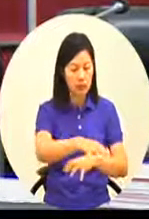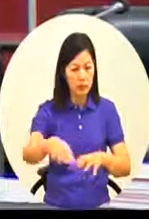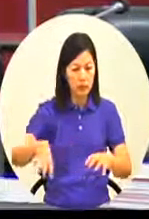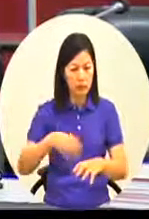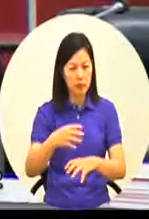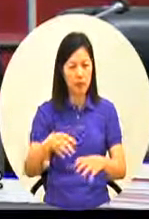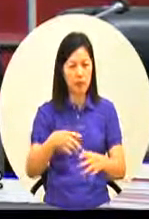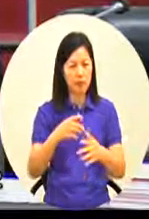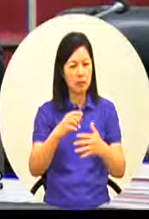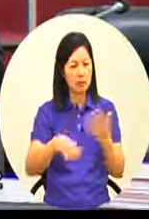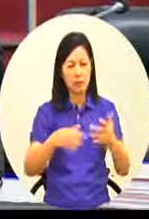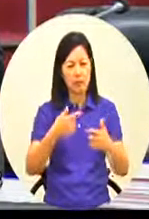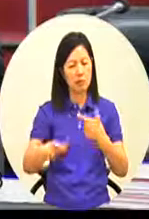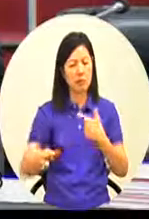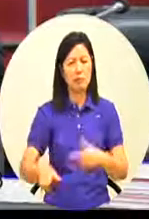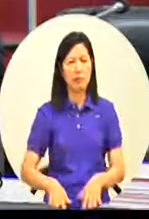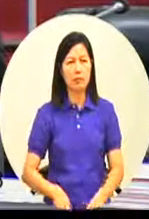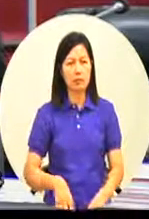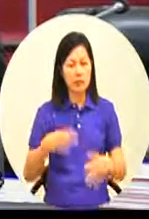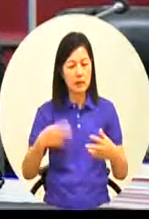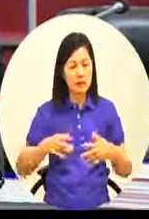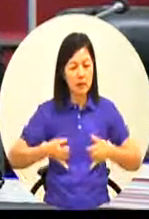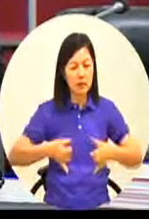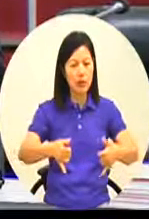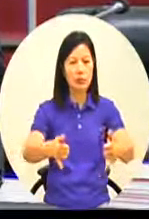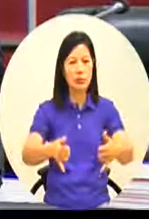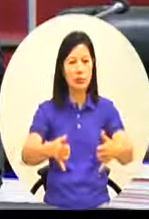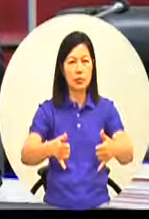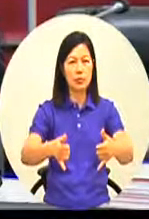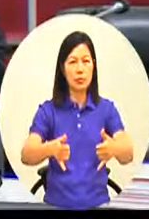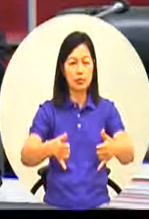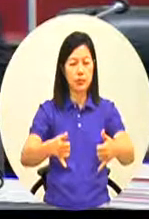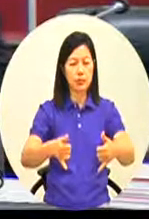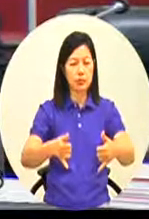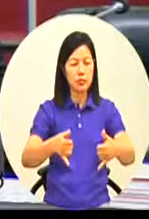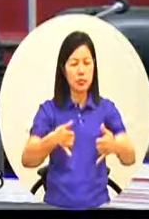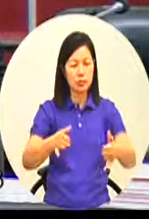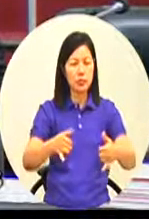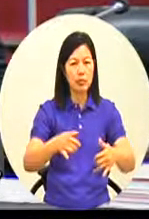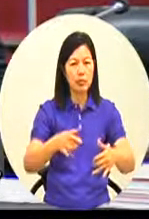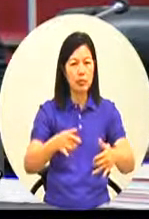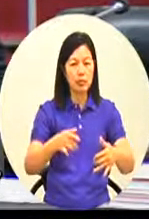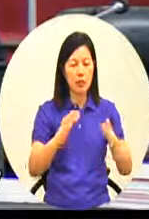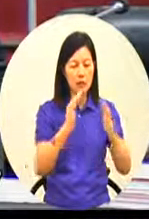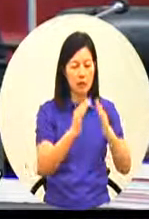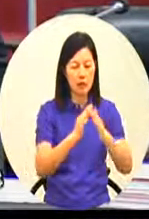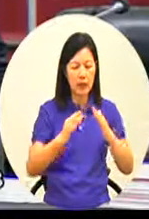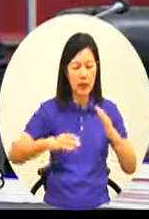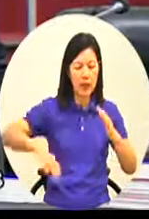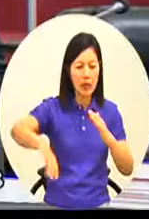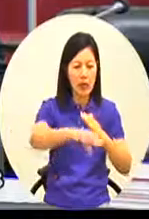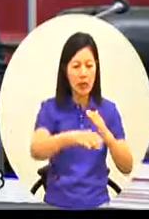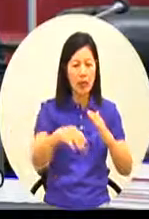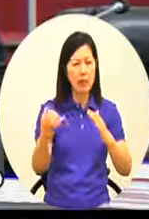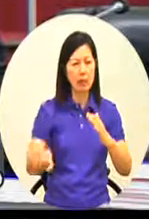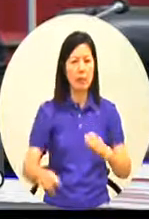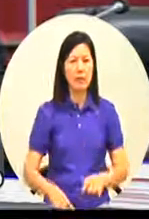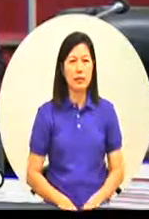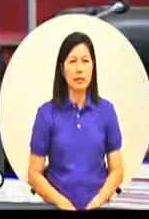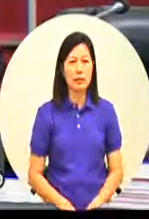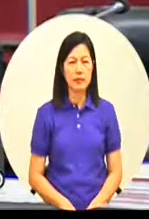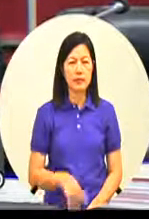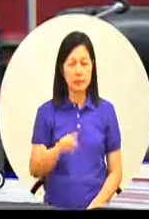理想，也就是它的整个道路的那个很不理想，粗包咯咯包粗，这里应该拢是怎样？我讲的这个代志，你讲怎